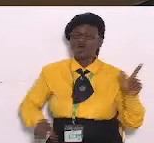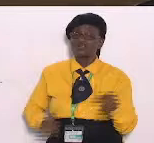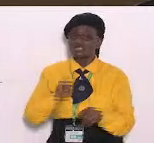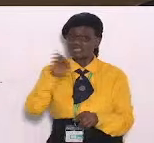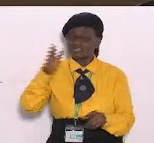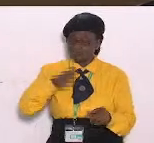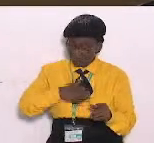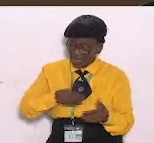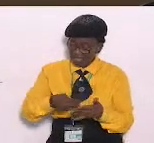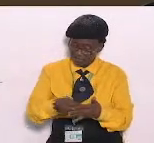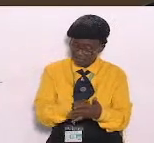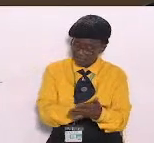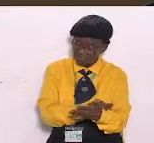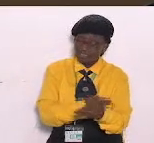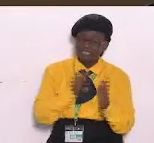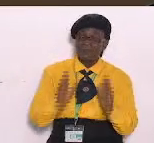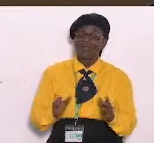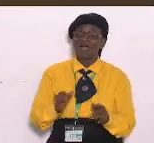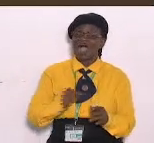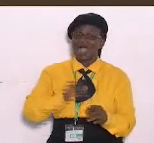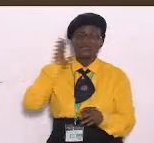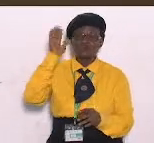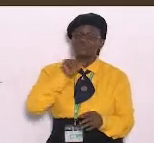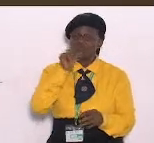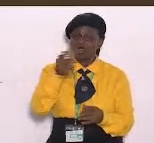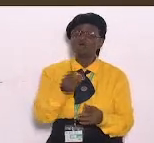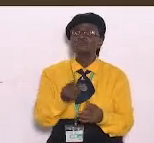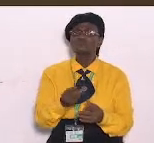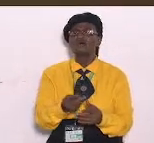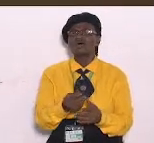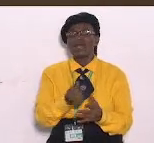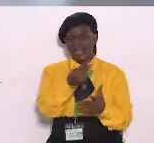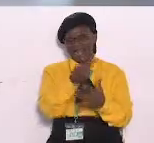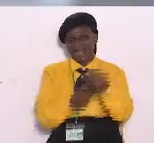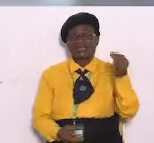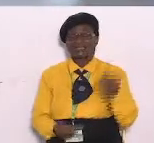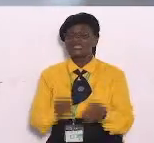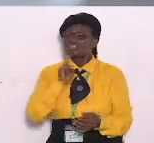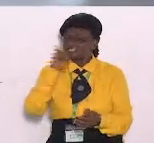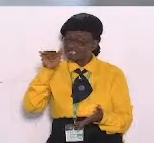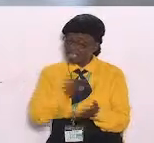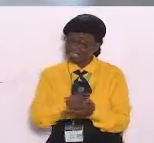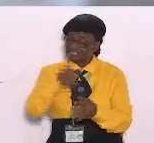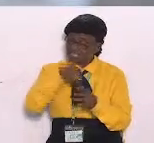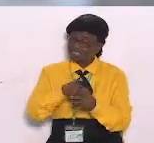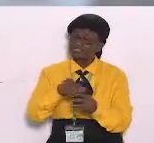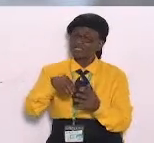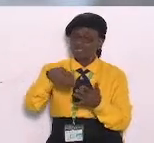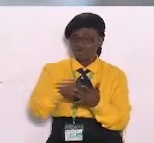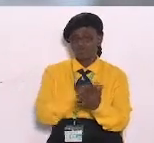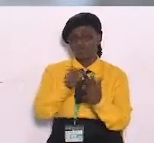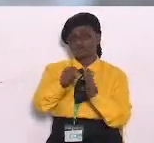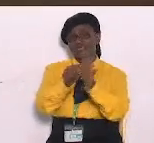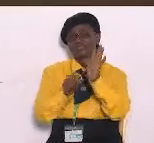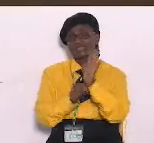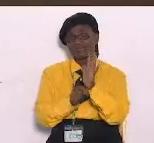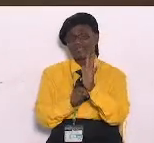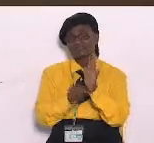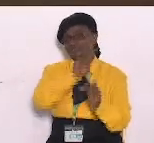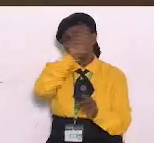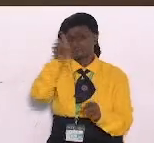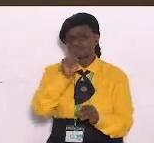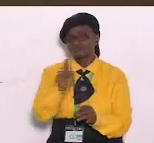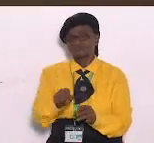question l'Éternel est mon berger je ne manquerai de rien c'est dans la nouvelle le Nouveau Testament ou bien